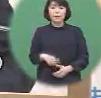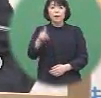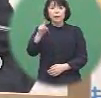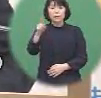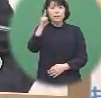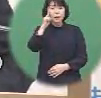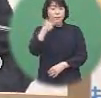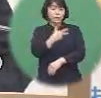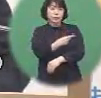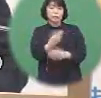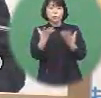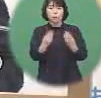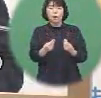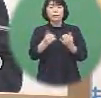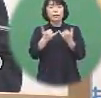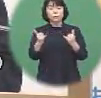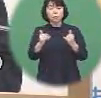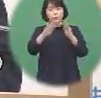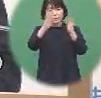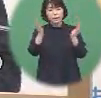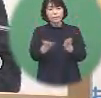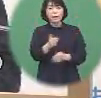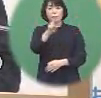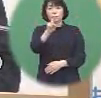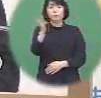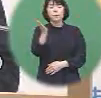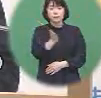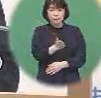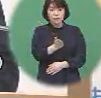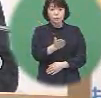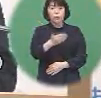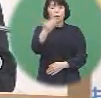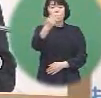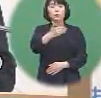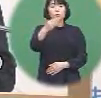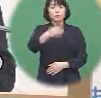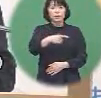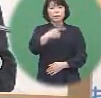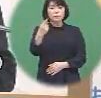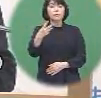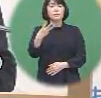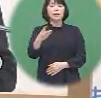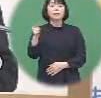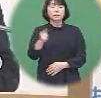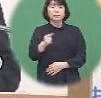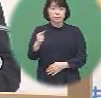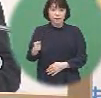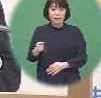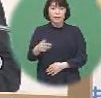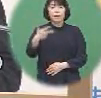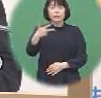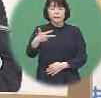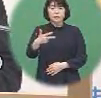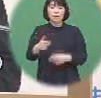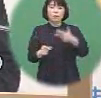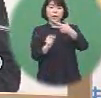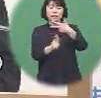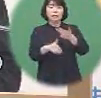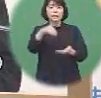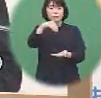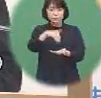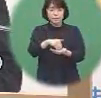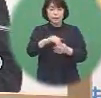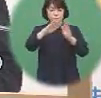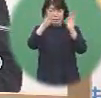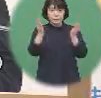1回目の接種を終えた人は全体の1割の91003人で市では7月末の